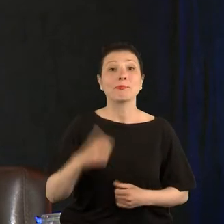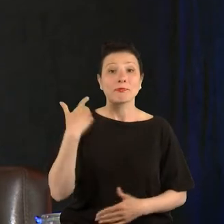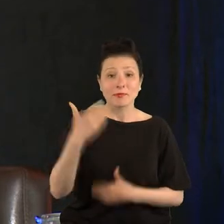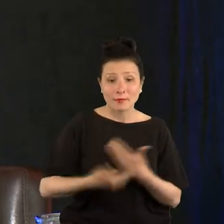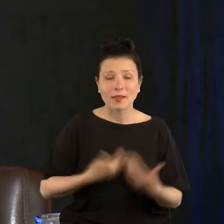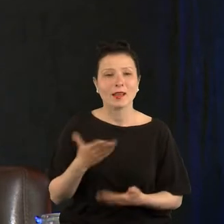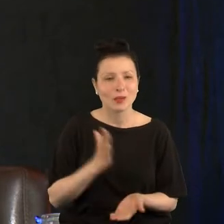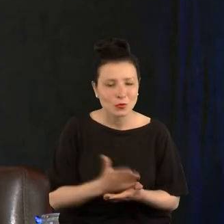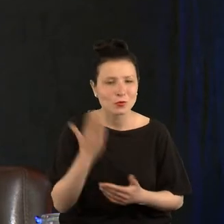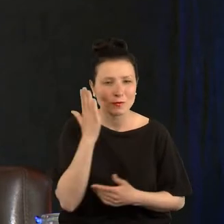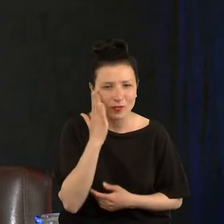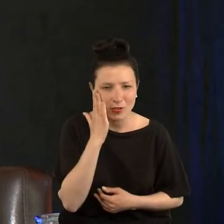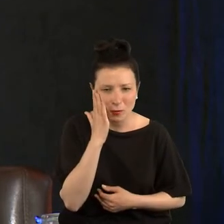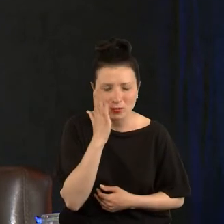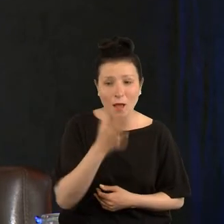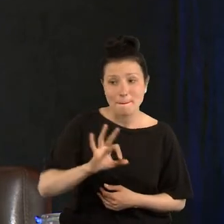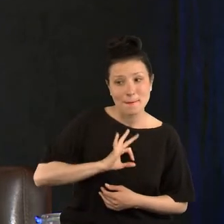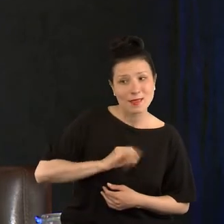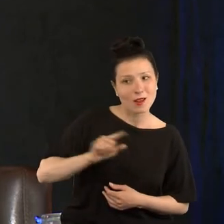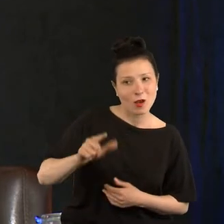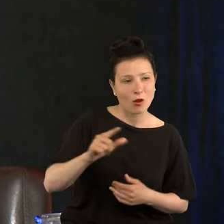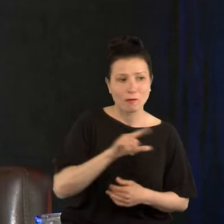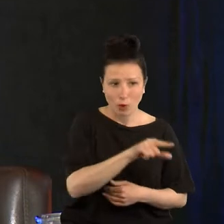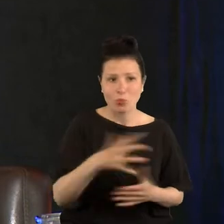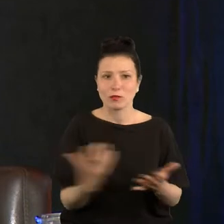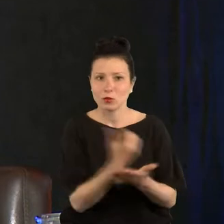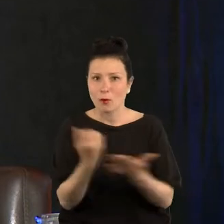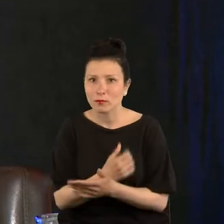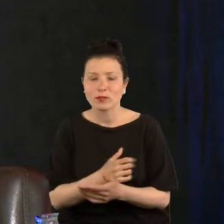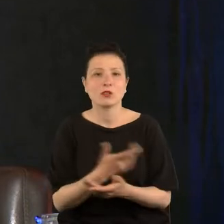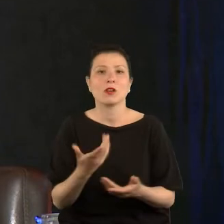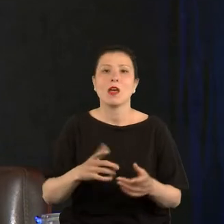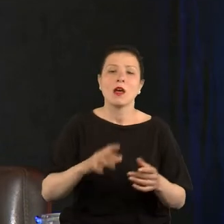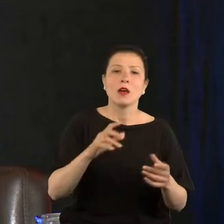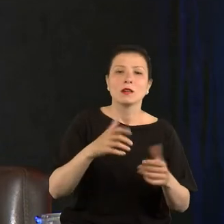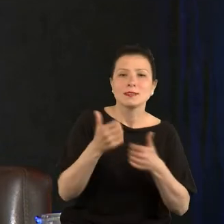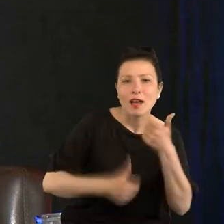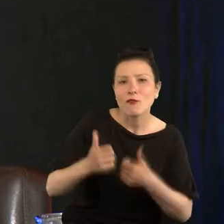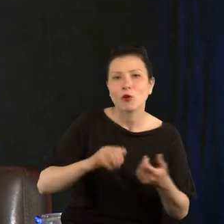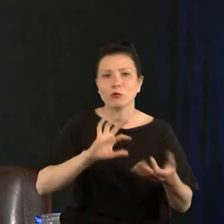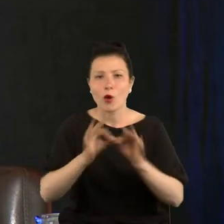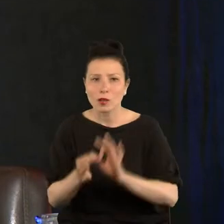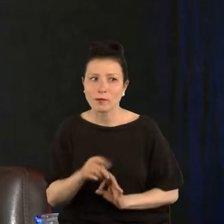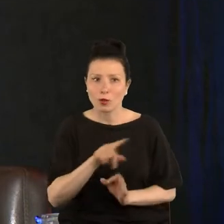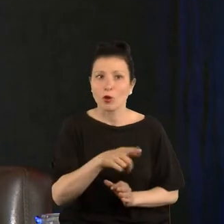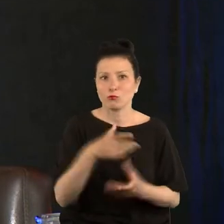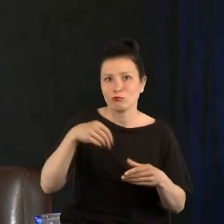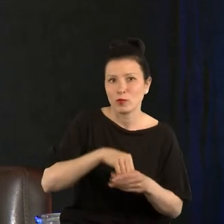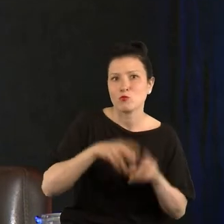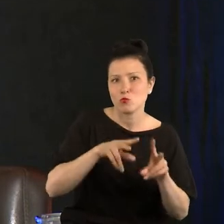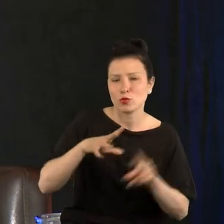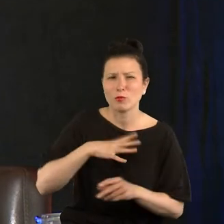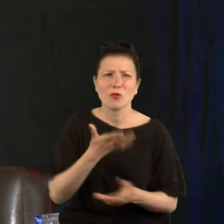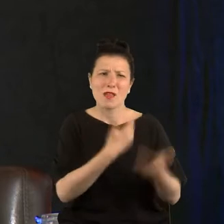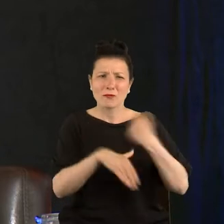mam świadomość tych medali, które Tomek zdobył, igrzysk, na których był, i właściwie było to oczywiście dawno, tak jak te moje